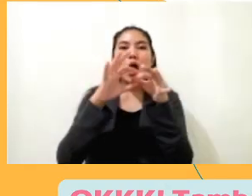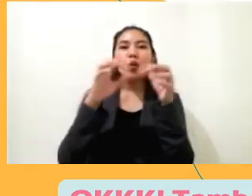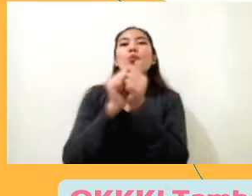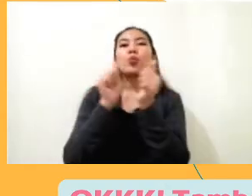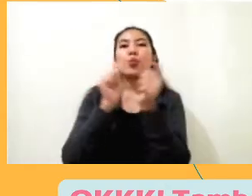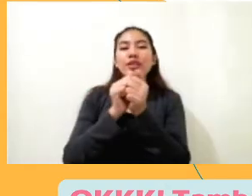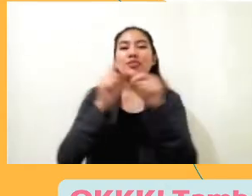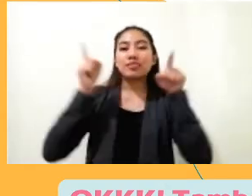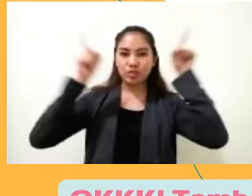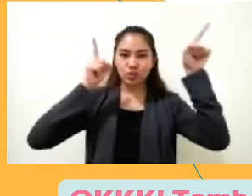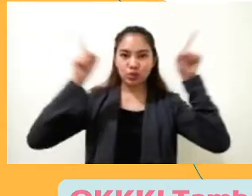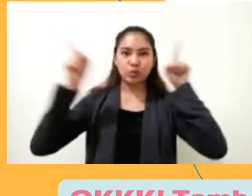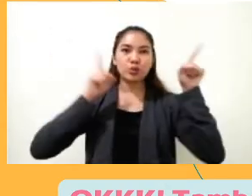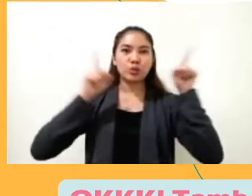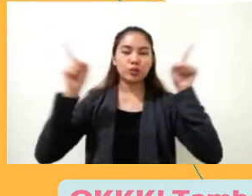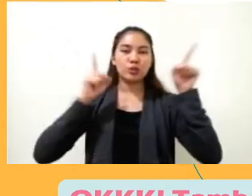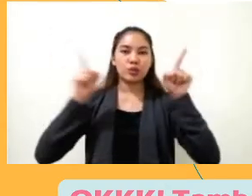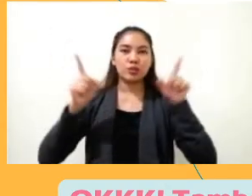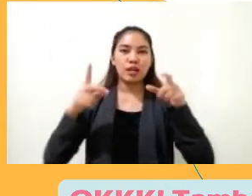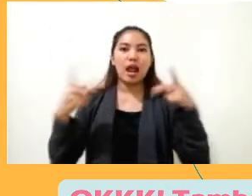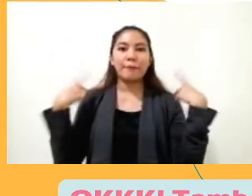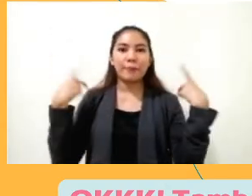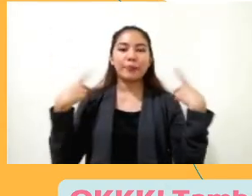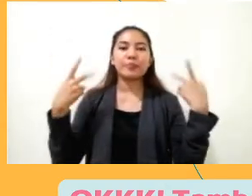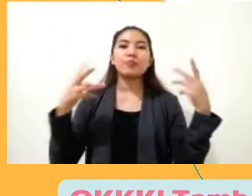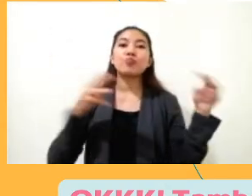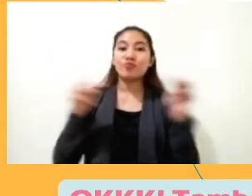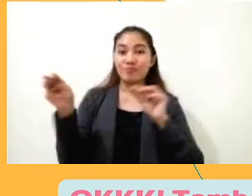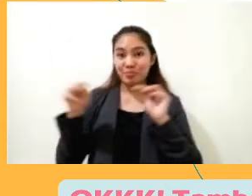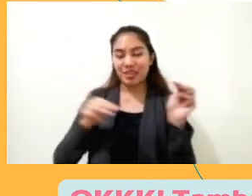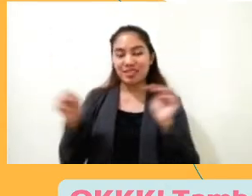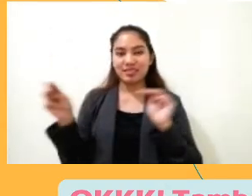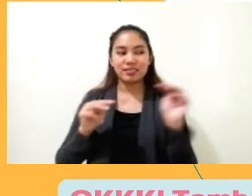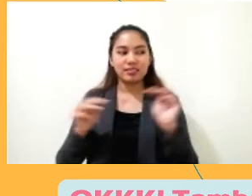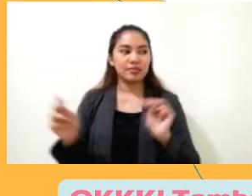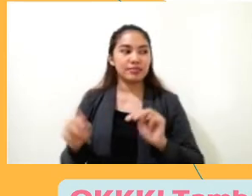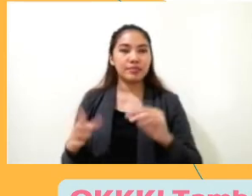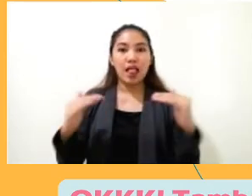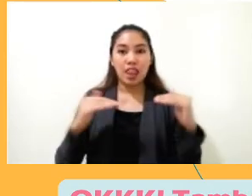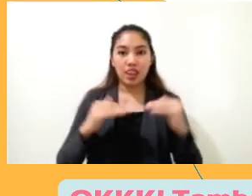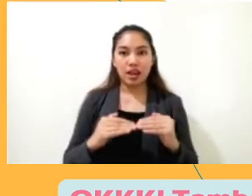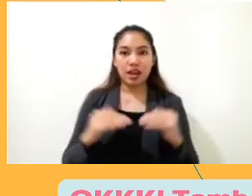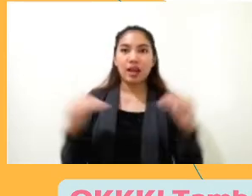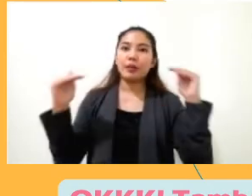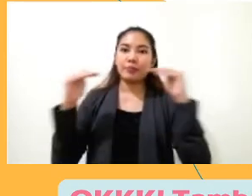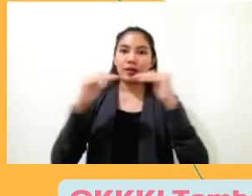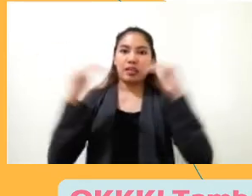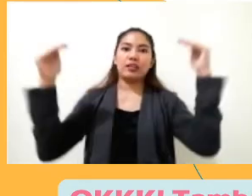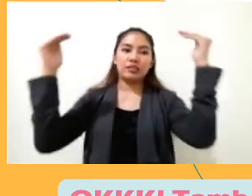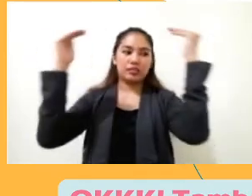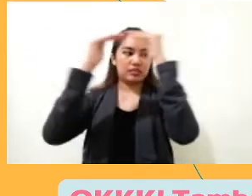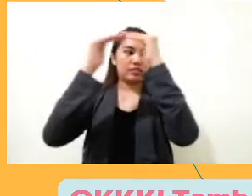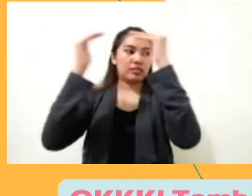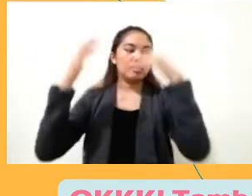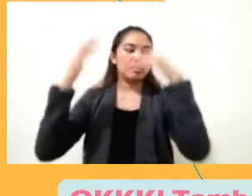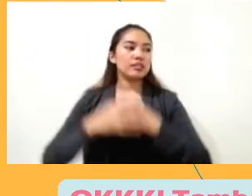Tapos, malaki na rin yung mga movements. Okay, so, levels and then large scale. Isa